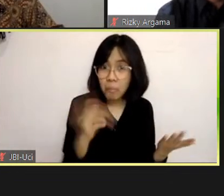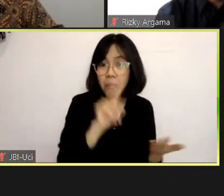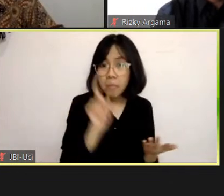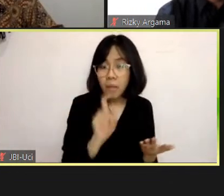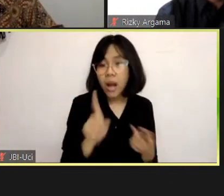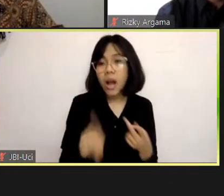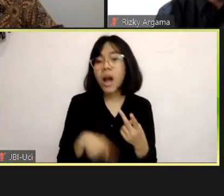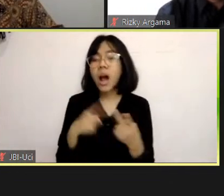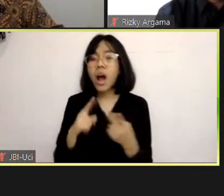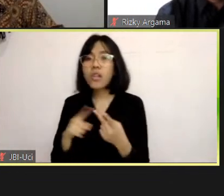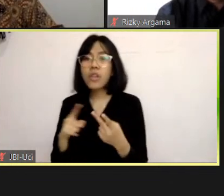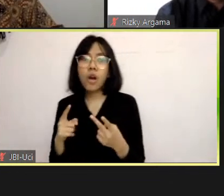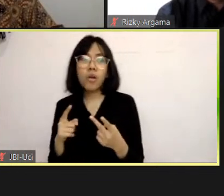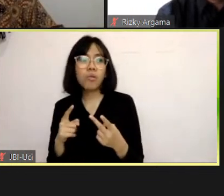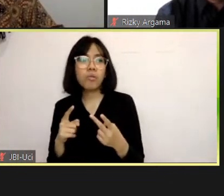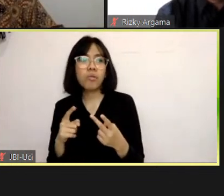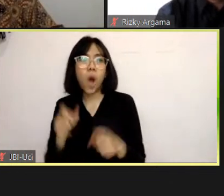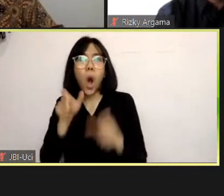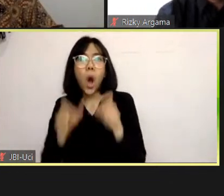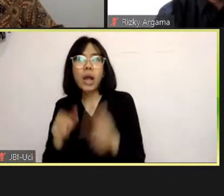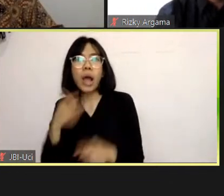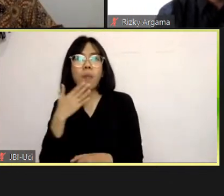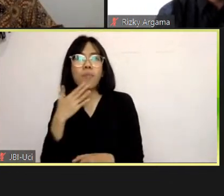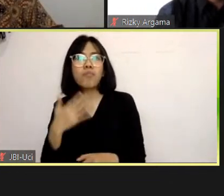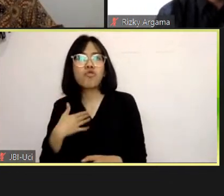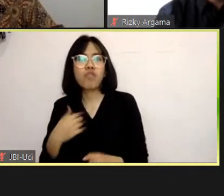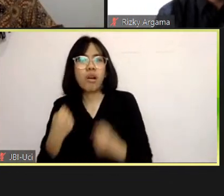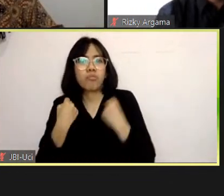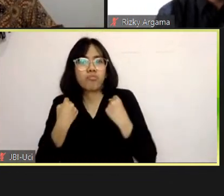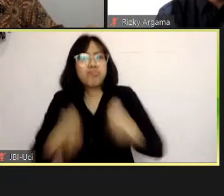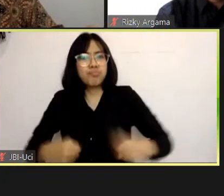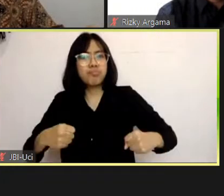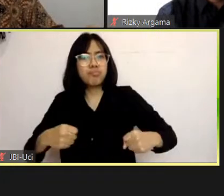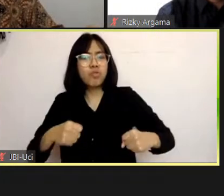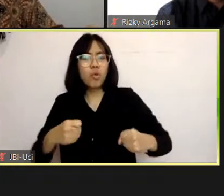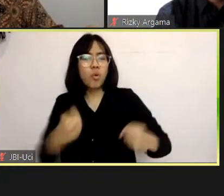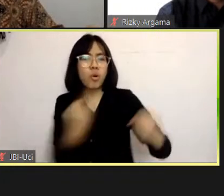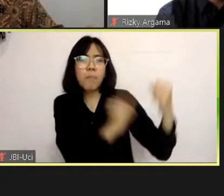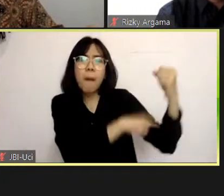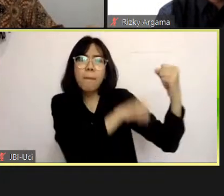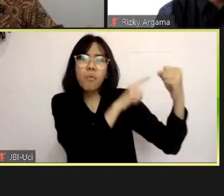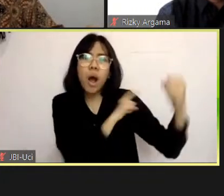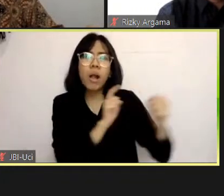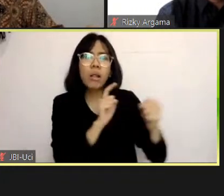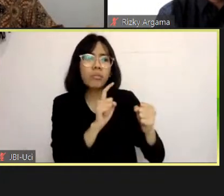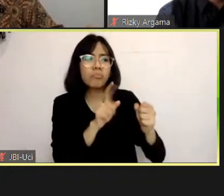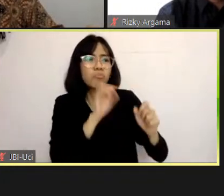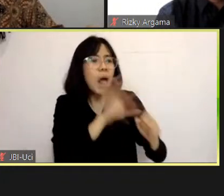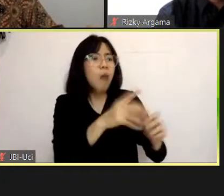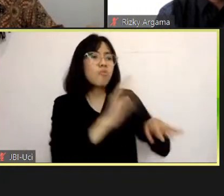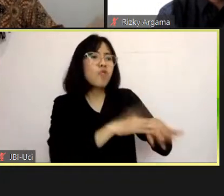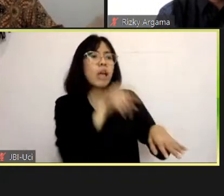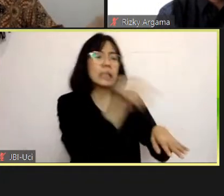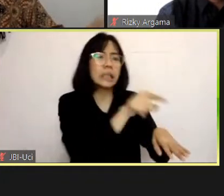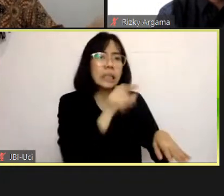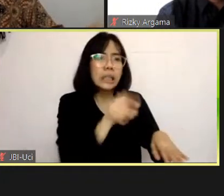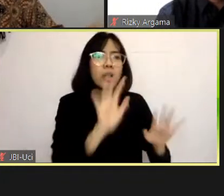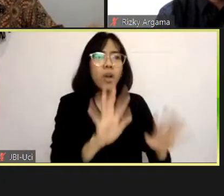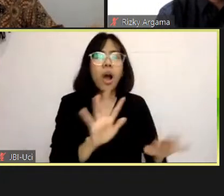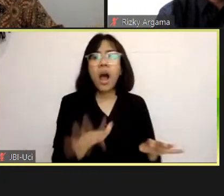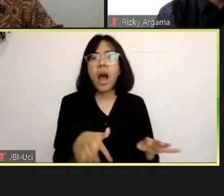memiliki kekuasaan politik saja? Apakah ini diciptakan melalui program indoktrinasi? Kan